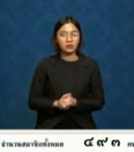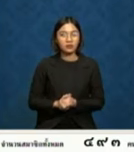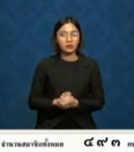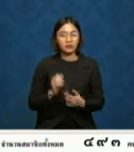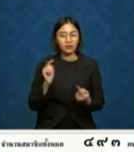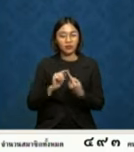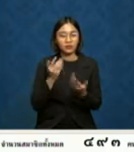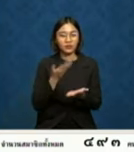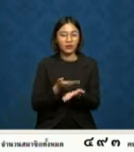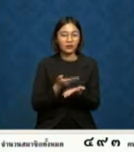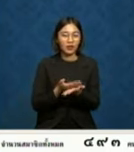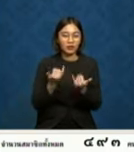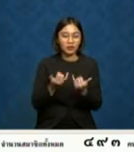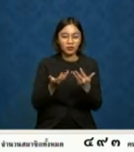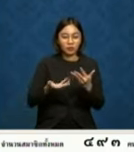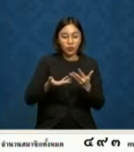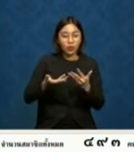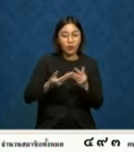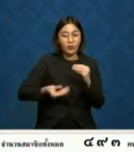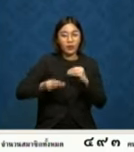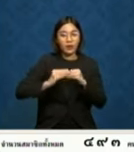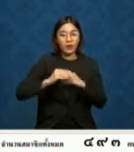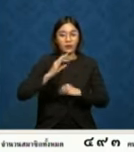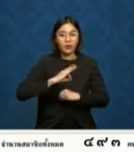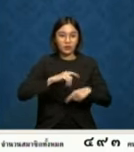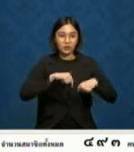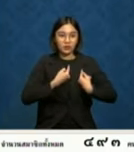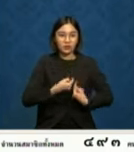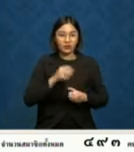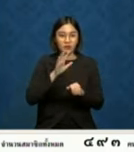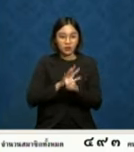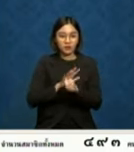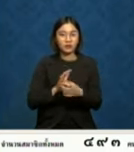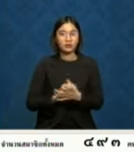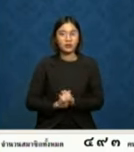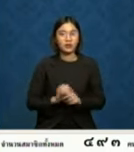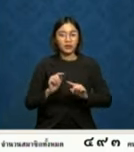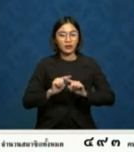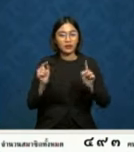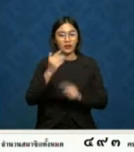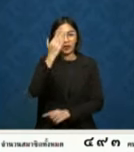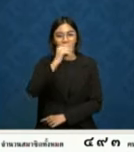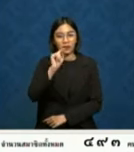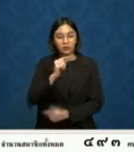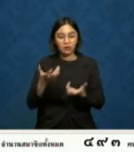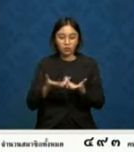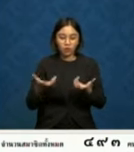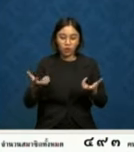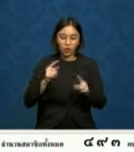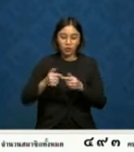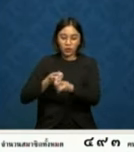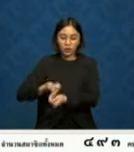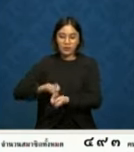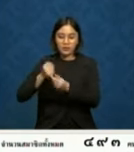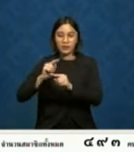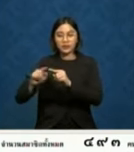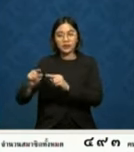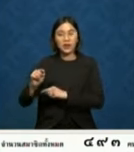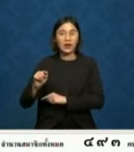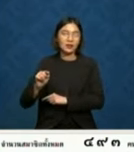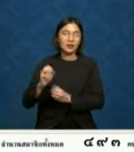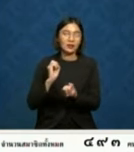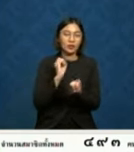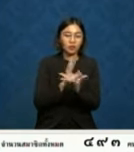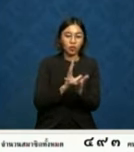ระดับราคาที่ขยับตัวเพิ่มสูงขึ้นในระดับที่น่าพึงพอใจนะครับแต่อย่างไรก็ตามราคาสินค้าที่เกษตรที่เพิ่มมากขึ้นก็